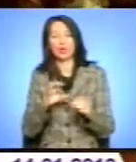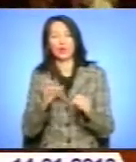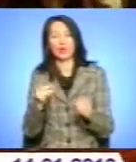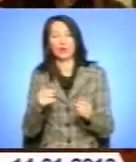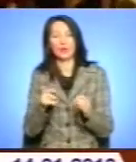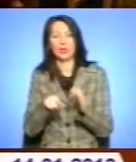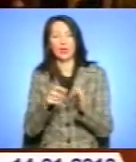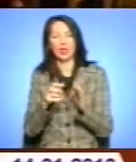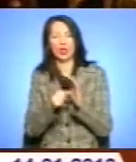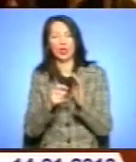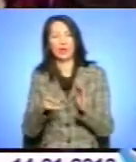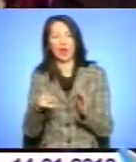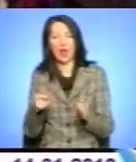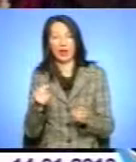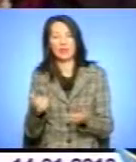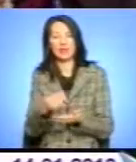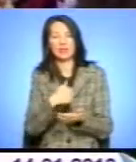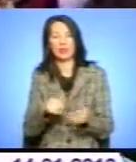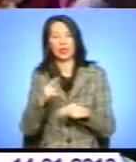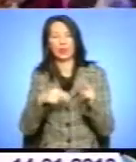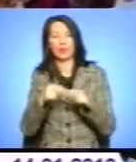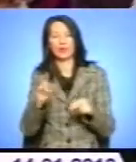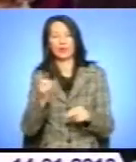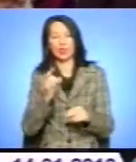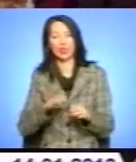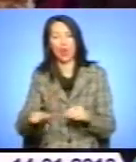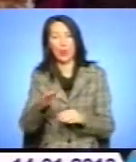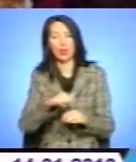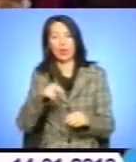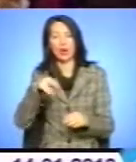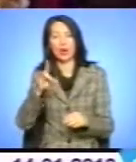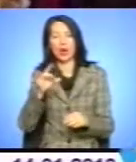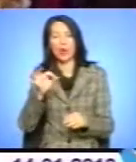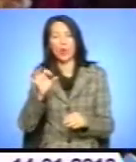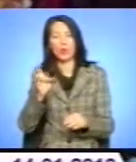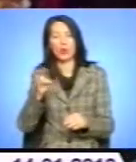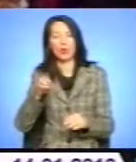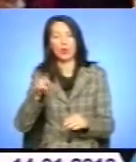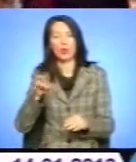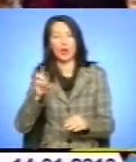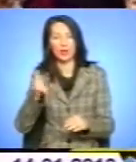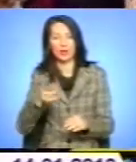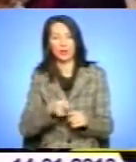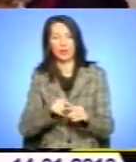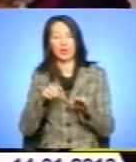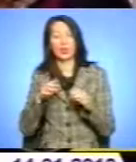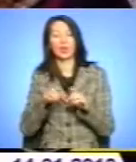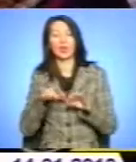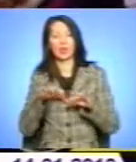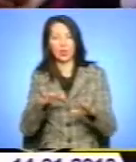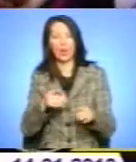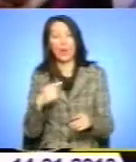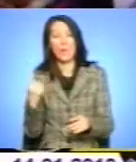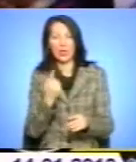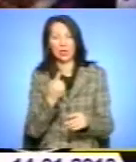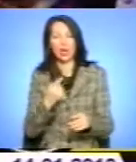дитячого майданчика у Пронятині. Такий захід – це вперше. Але то, що до клубу, я завжди, вся моя сім'я долучена,